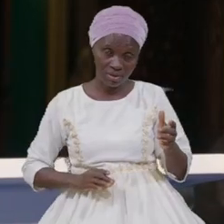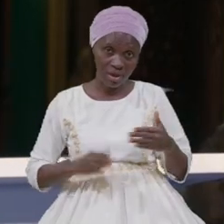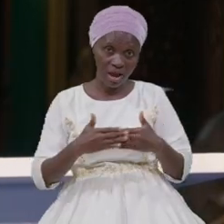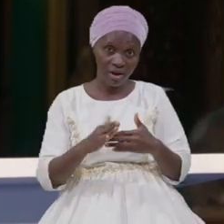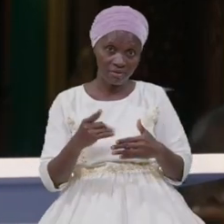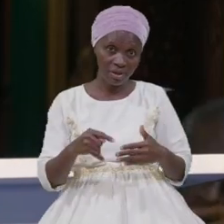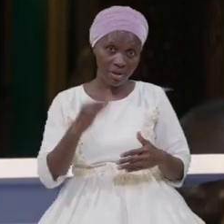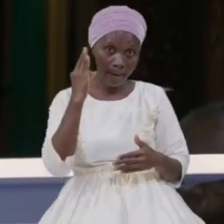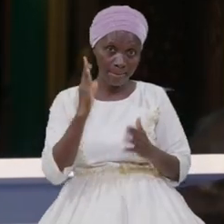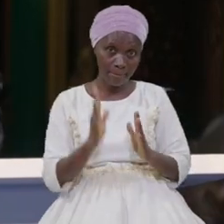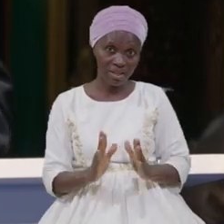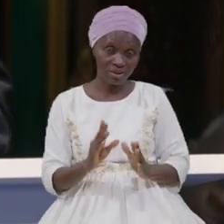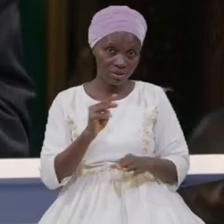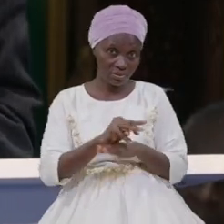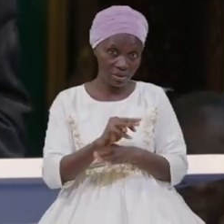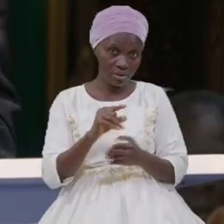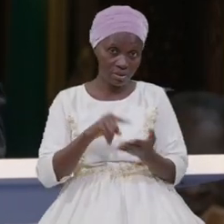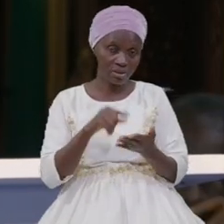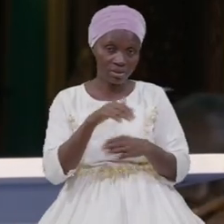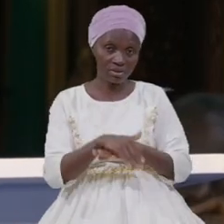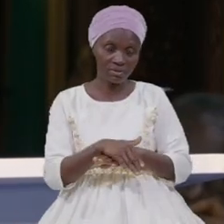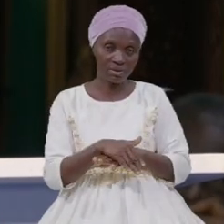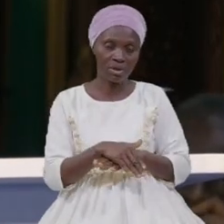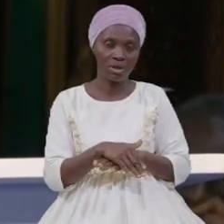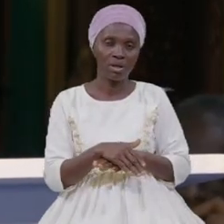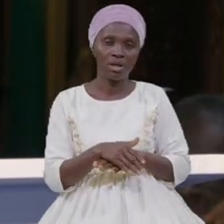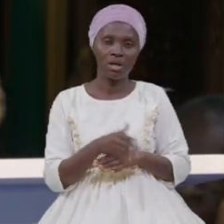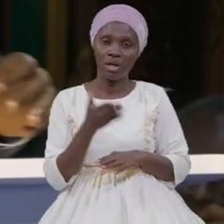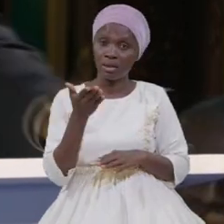soir, il y a un lien